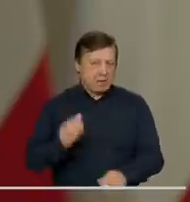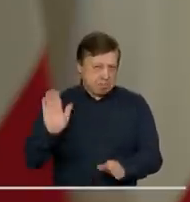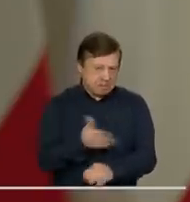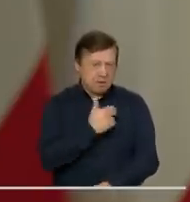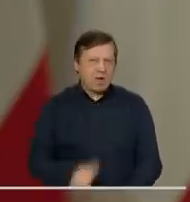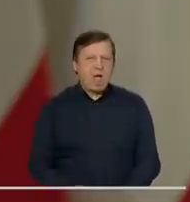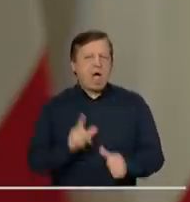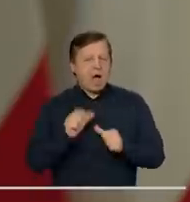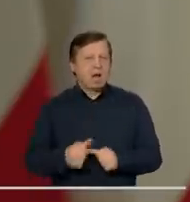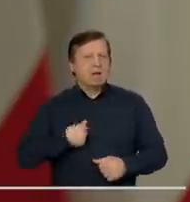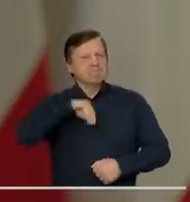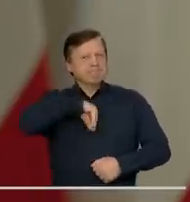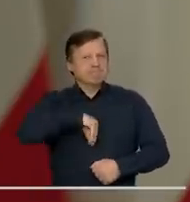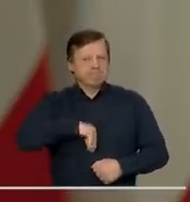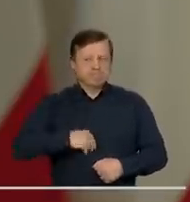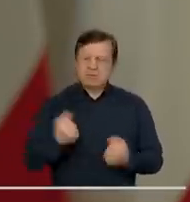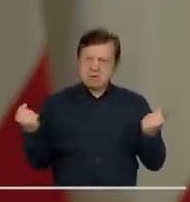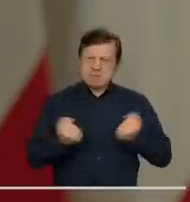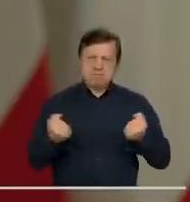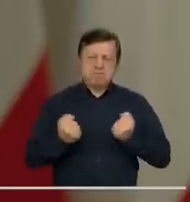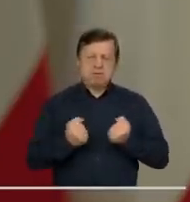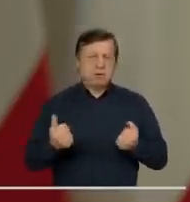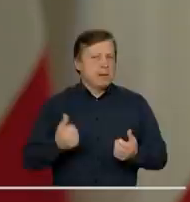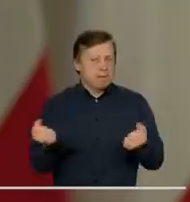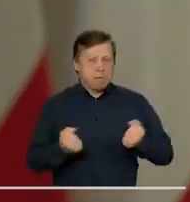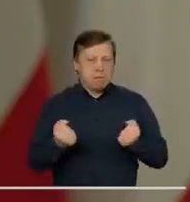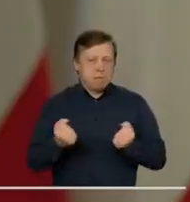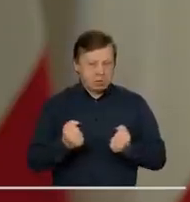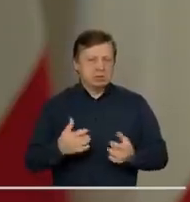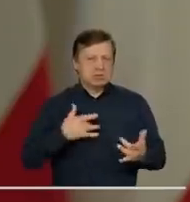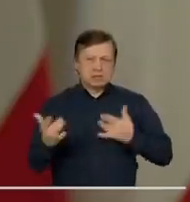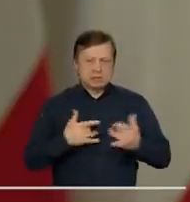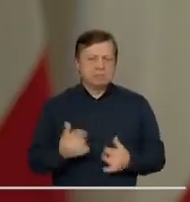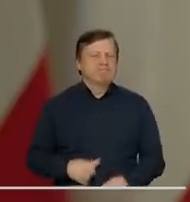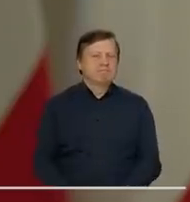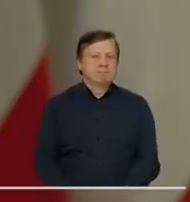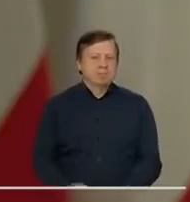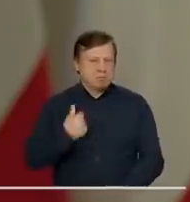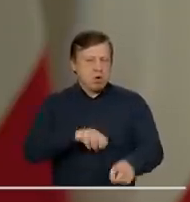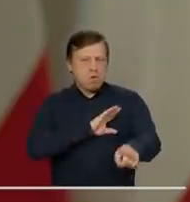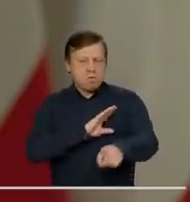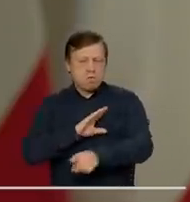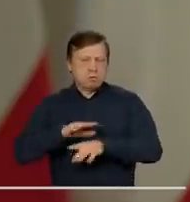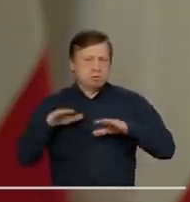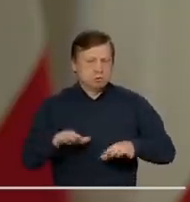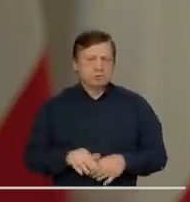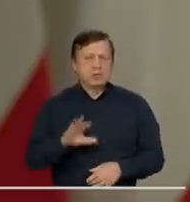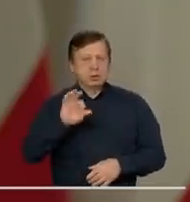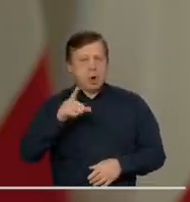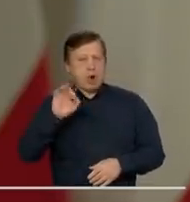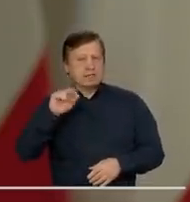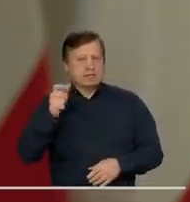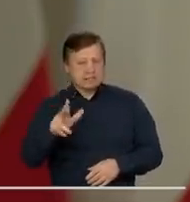to przeżywam ją równie mocno i widzę wyrwę w naszym narodzie, jaka została po tych, którzy zginęli. W Smoleńsku